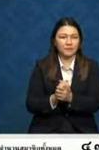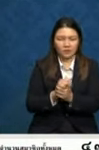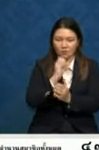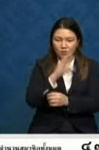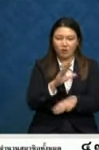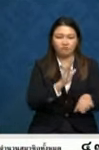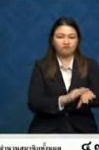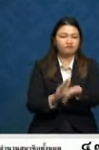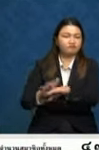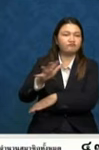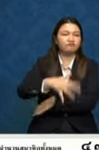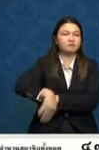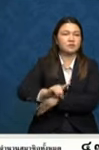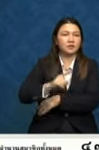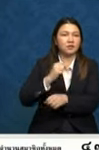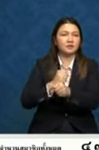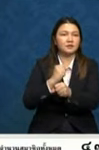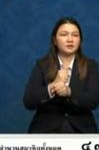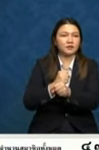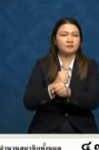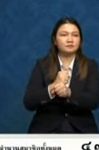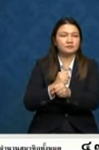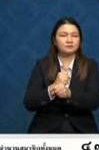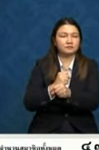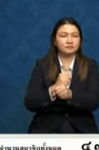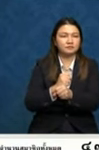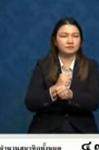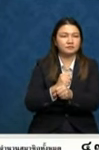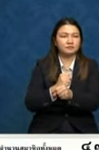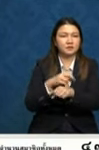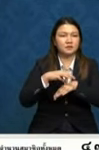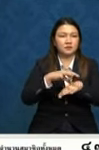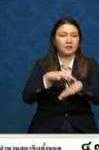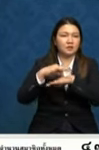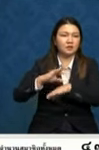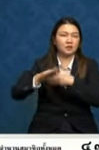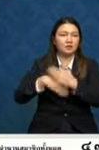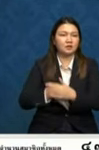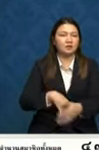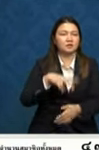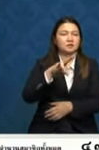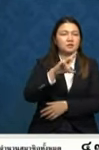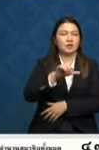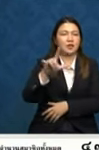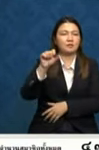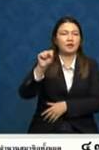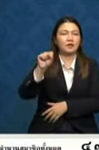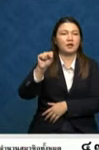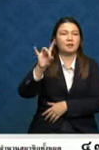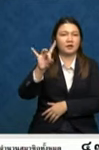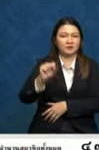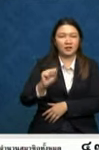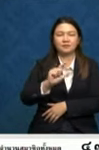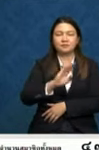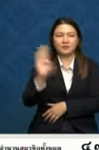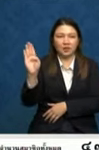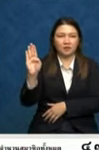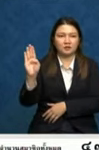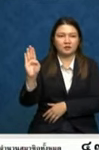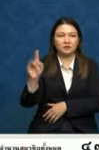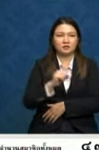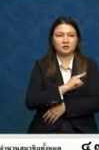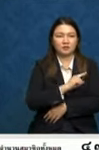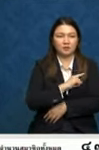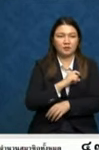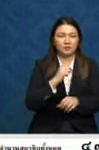รที่จะมาบรรจุรวมงบประมาณทั้งสิ้น 7,800,000 บาทเช่นเดียวกันแต่ภารกิจเนี่ยจะขย